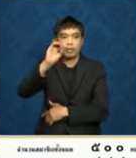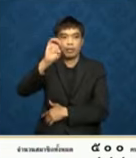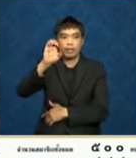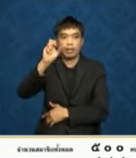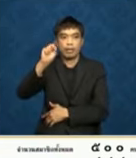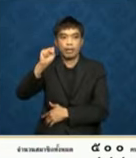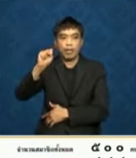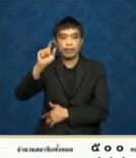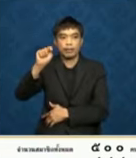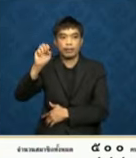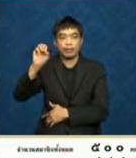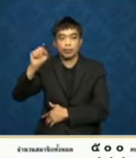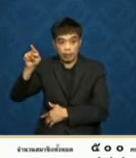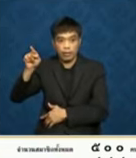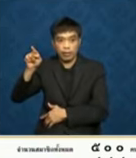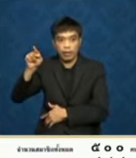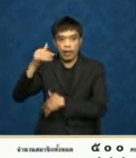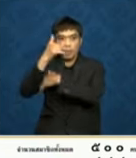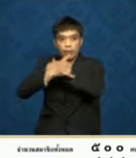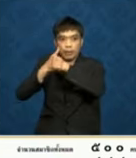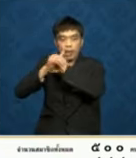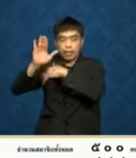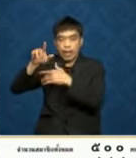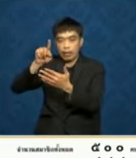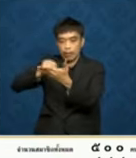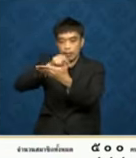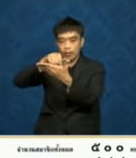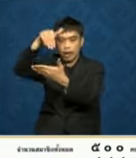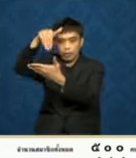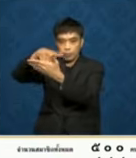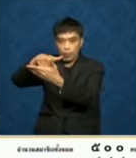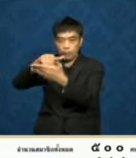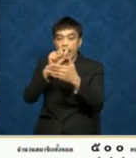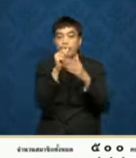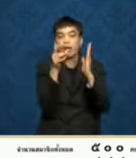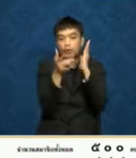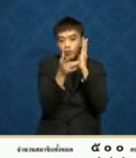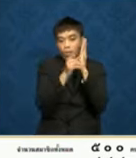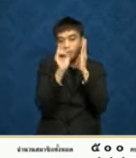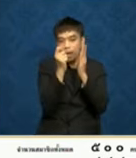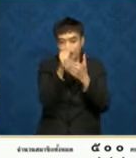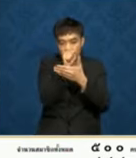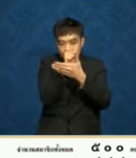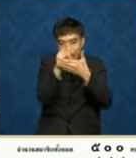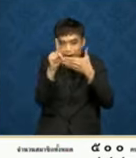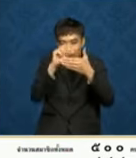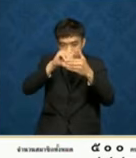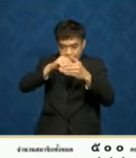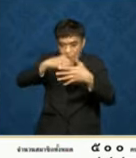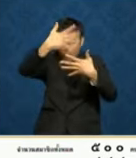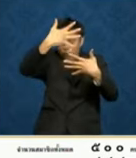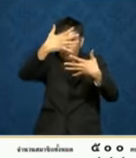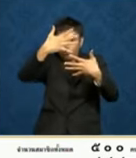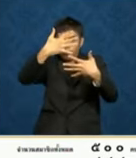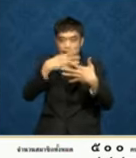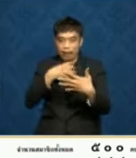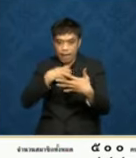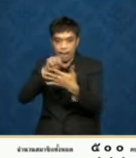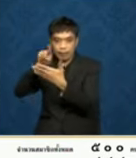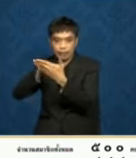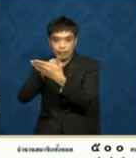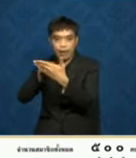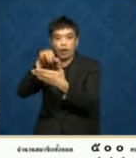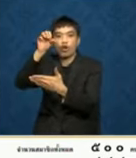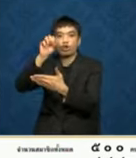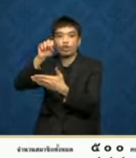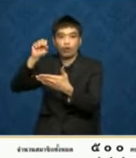องทางนี้ในกเลอกตระดบประเทศเลือกสอสอเข้าสภาห์นแะครับเขาก็เปิดโรแกรนี้ใหเป็ Open Source ครับดิล่า